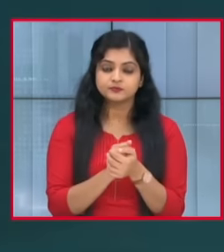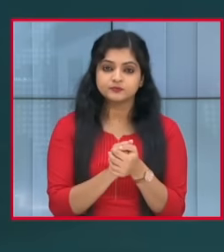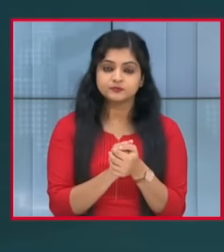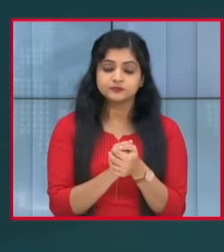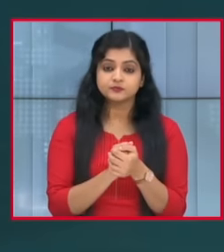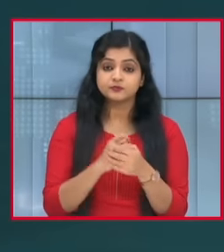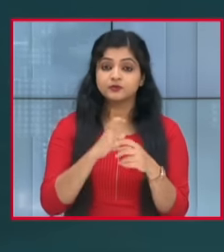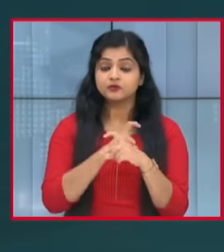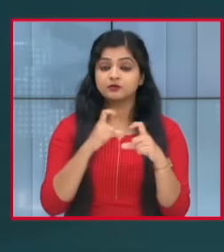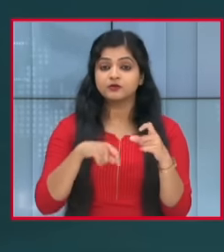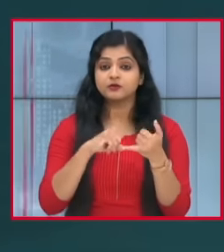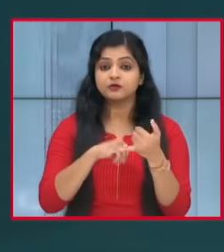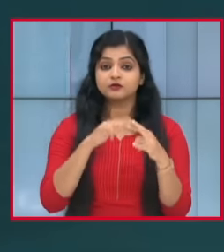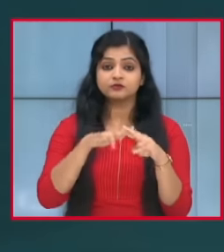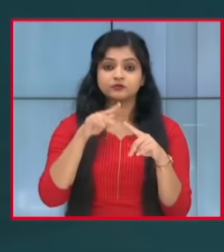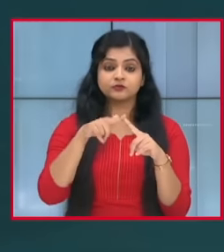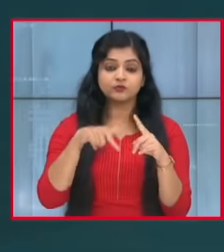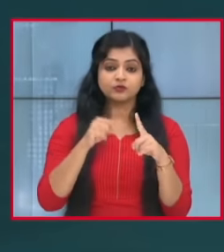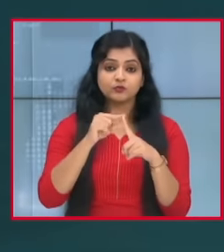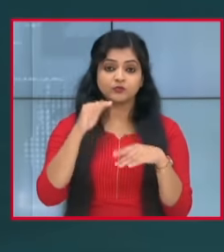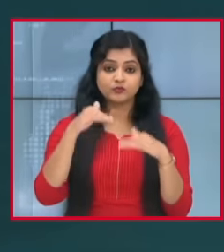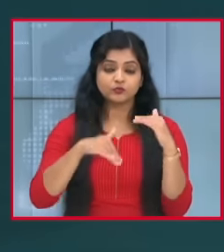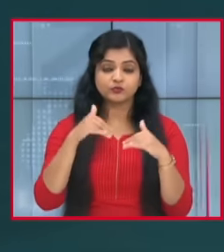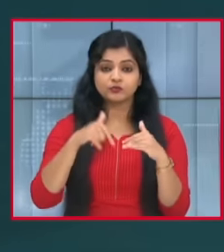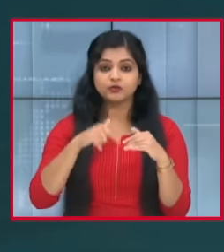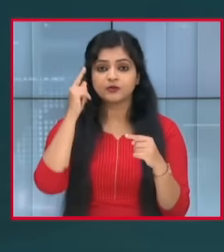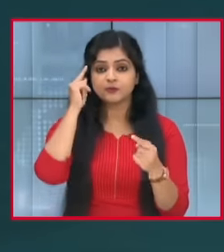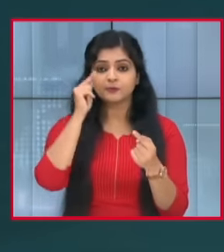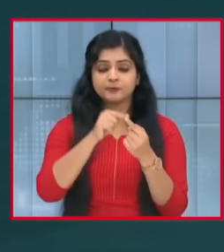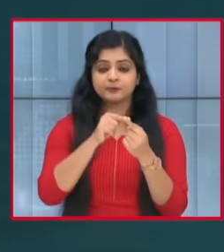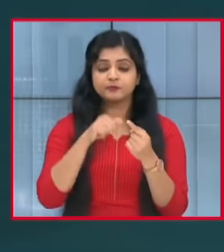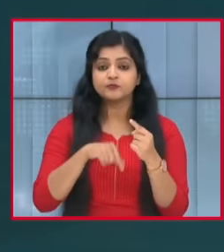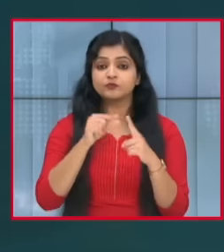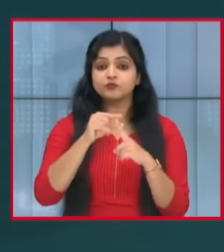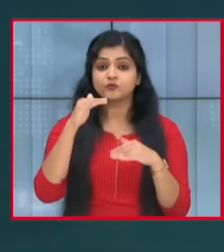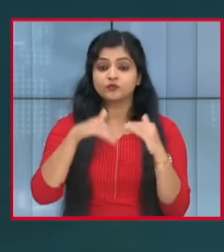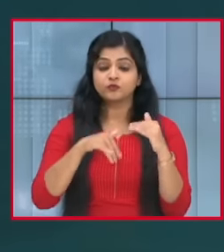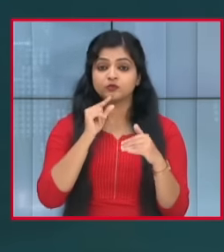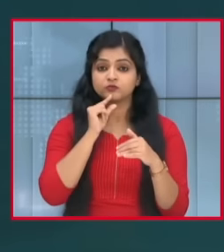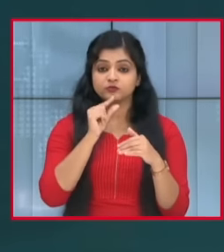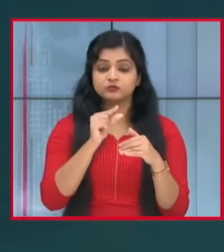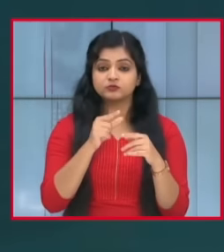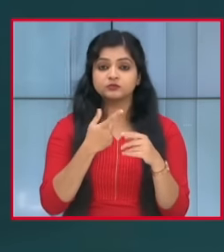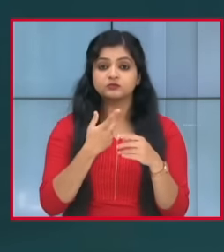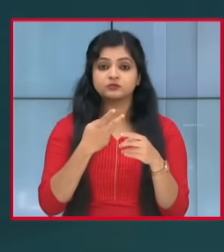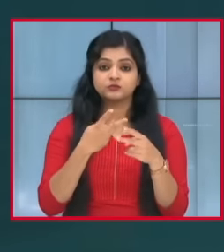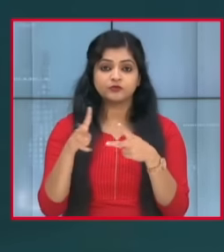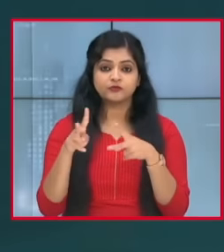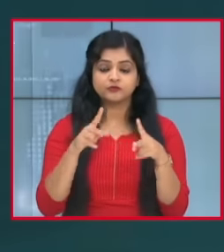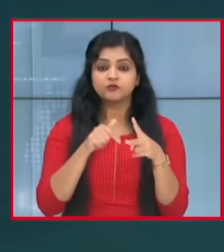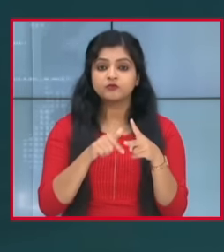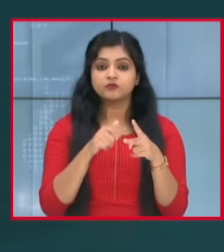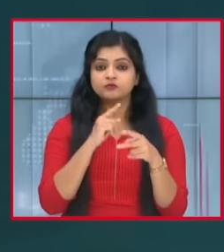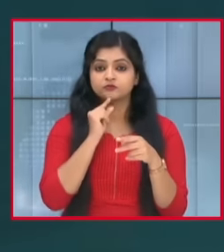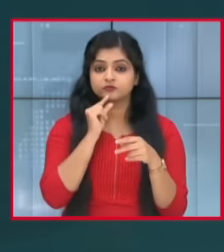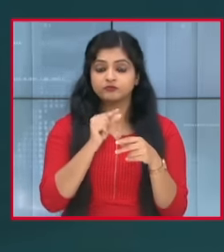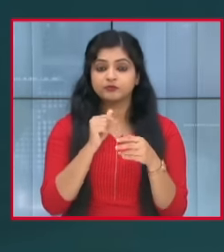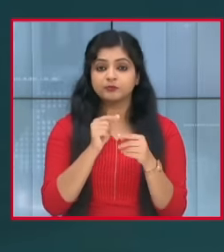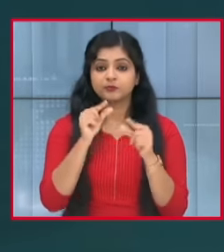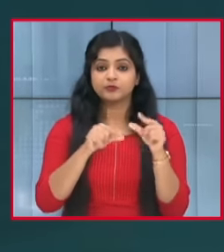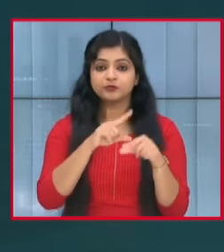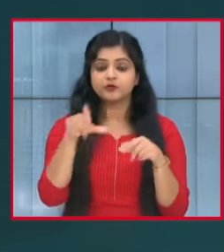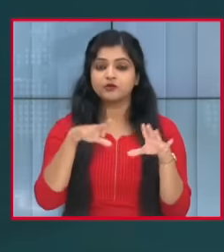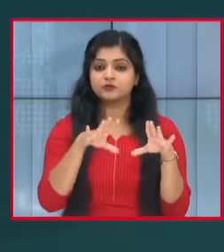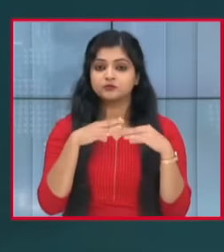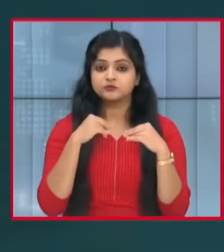കൃത്യമായി SFI ഉയർത്തിപ്പിടിക്കുന്ന രാഷ്ട്രീയം പറയാൻ തയ്യാറാണ്. രാഷ്ട്രീയം പറയുമ്പോൾ രാഷ്ട്രീയത്തെ രാഷ്ട്രീയമായി തിരിച്ചു പറയാൻ പലപ്പോഴും മറ്റുള്ളവർ